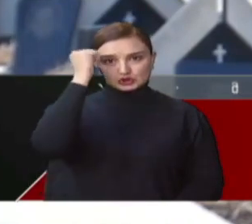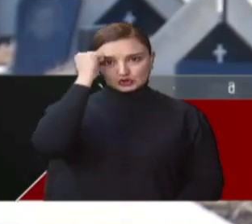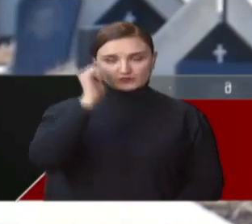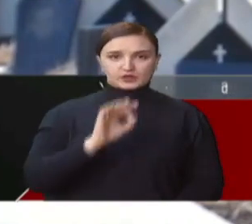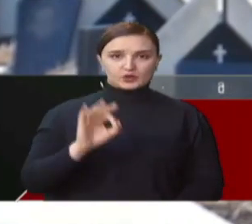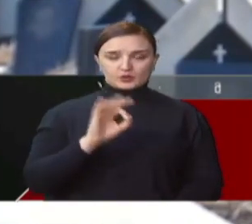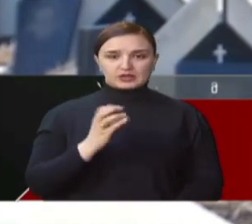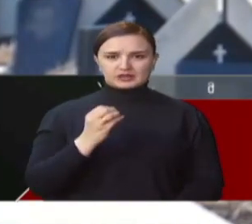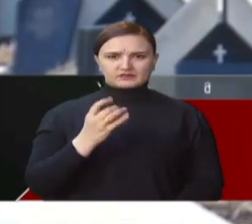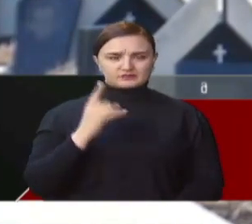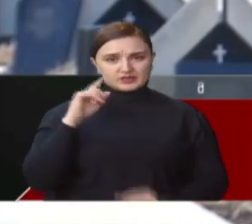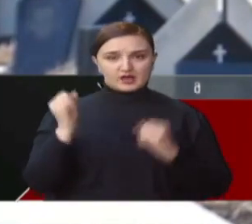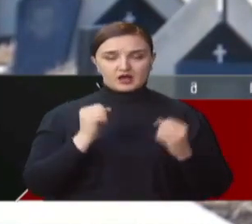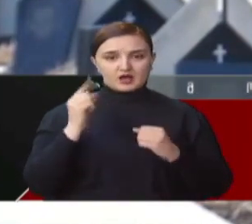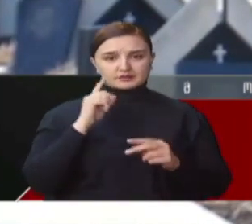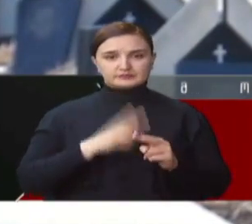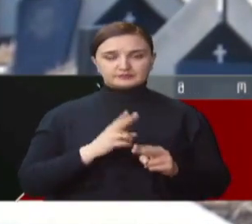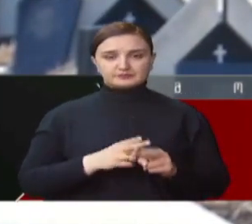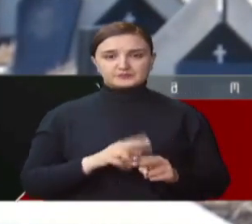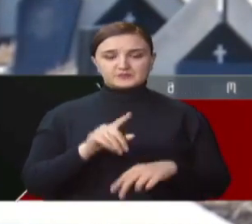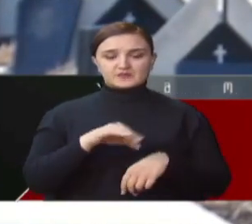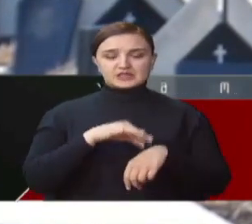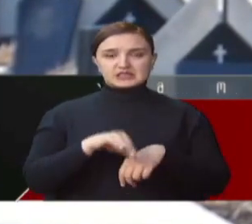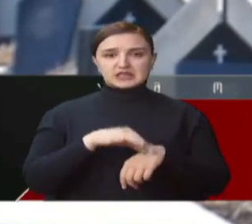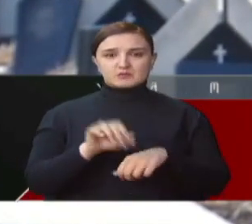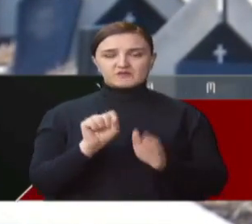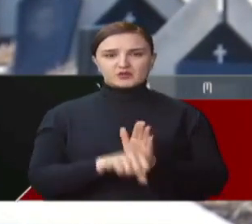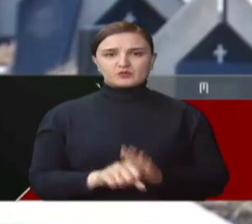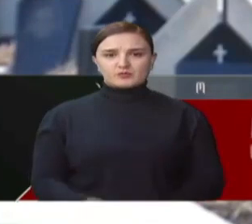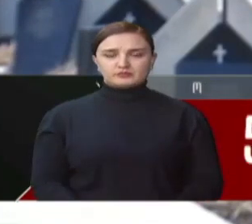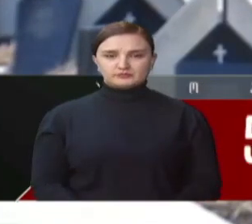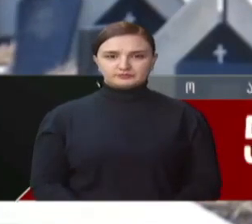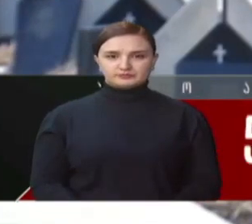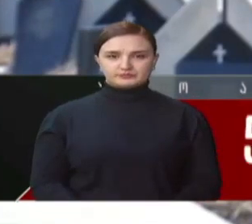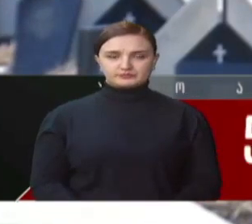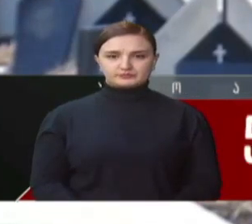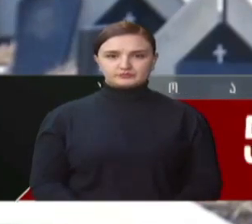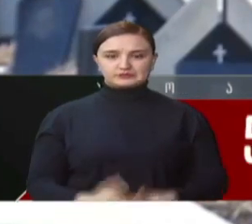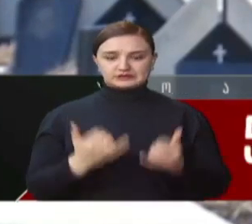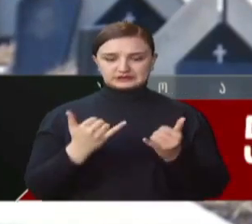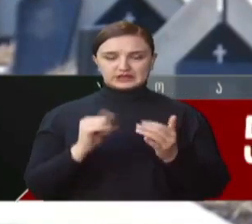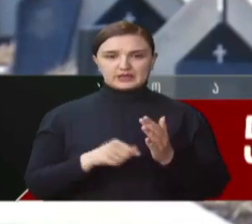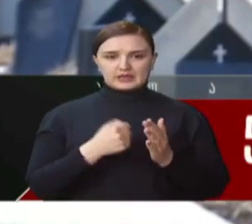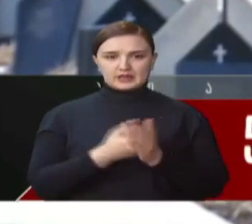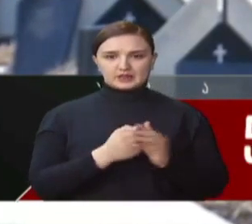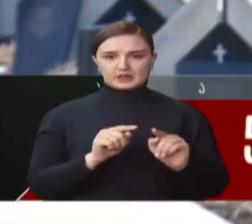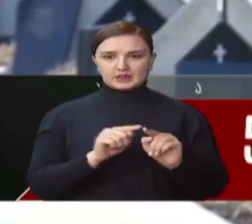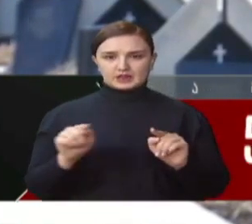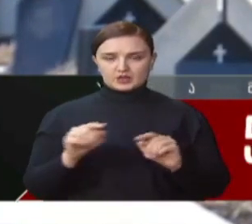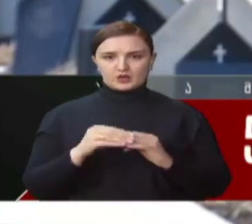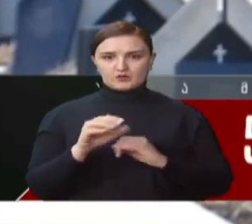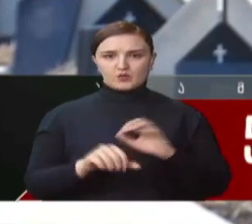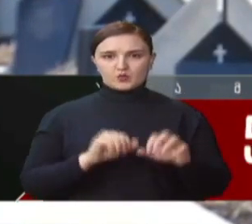რომ ტატუნაშვილის წამებასა და მკვლელობას, ისე როგორც ჩვენის ქვეყანაში დღემდე მიმდინარე ოკუპაციის უძიმე